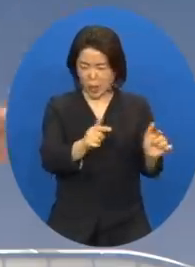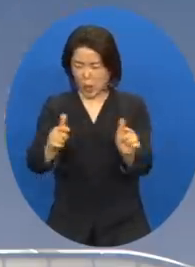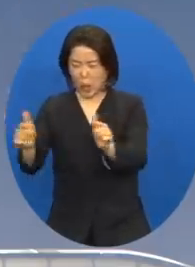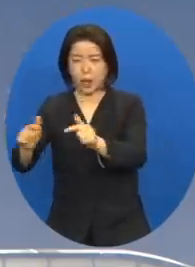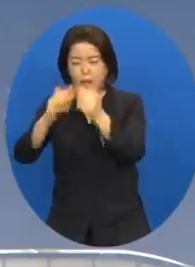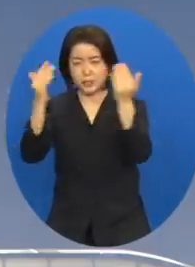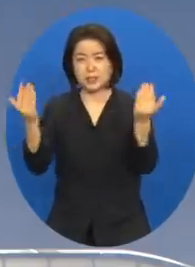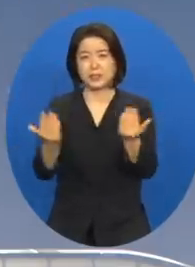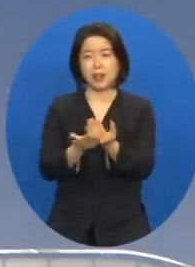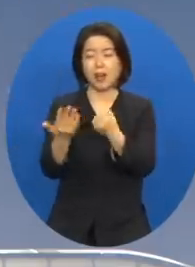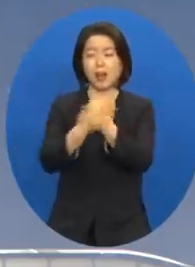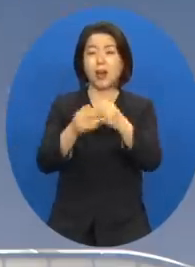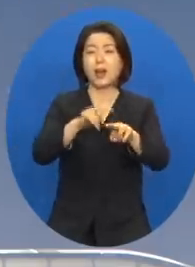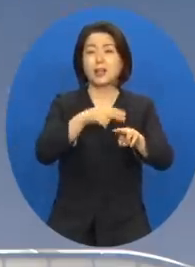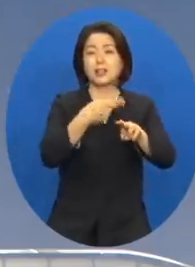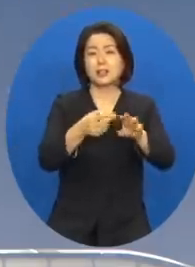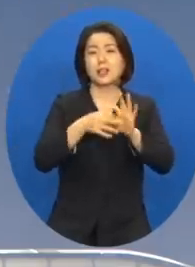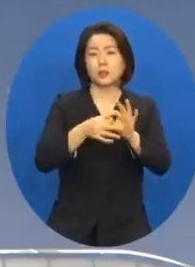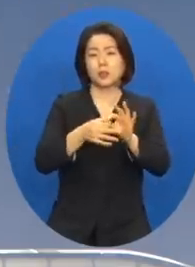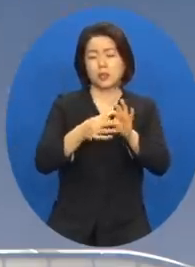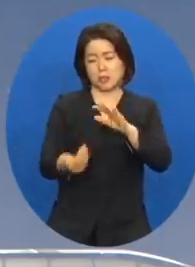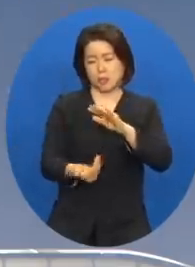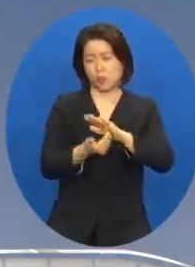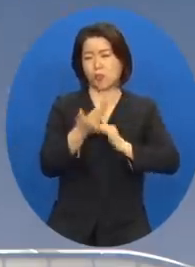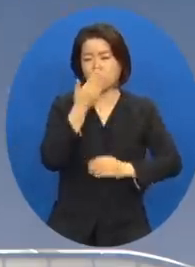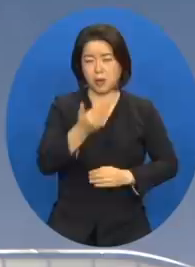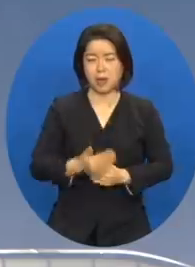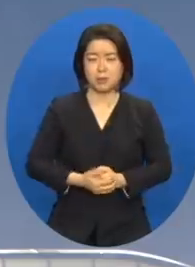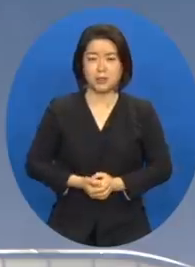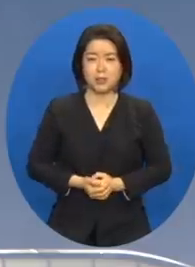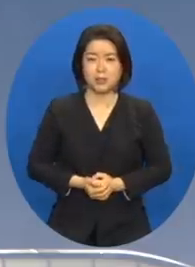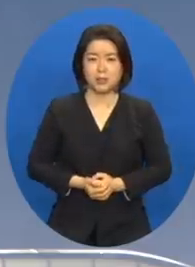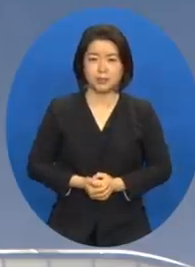다 은사를 통해서 이루어지는 일들입니다.